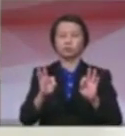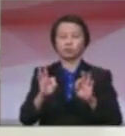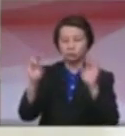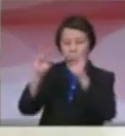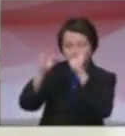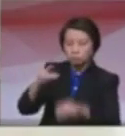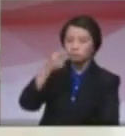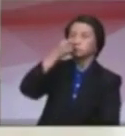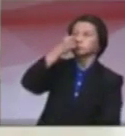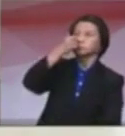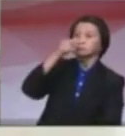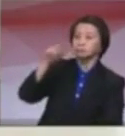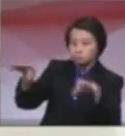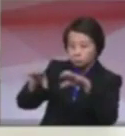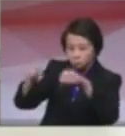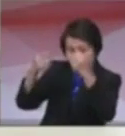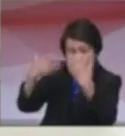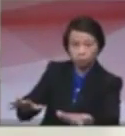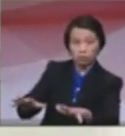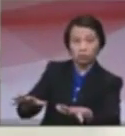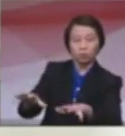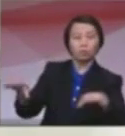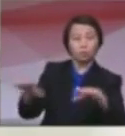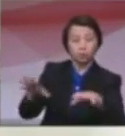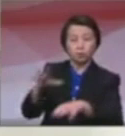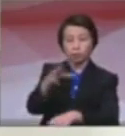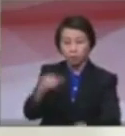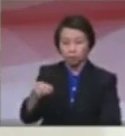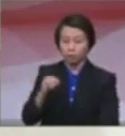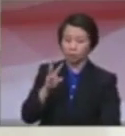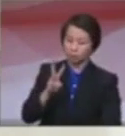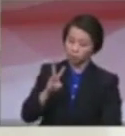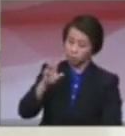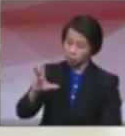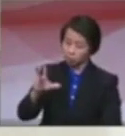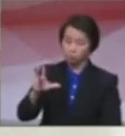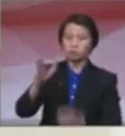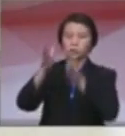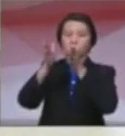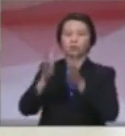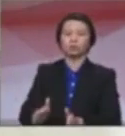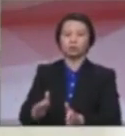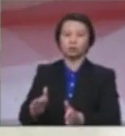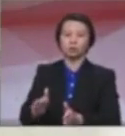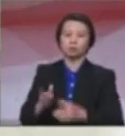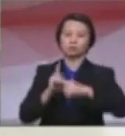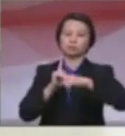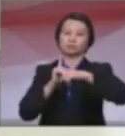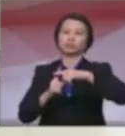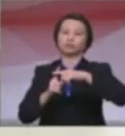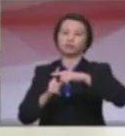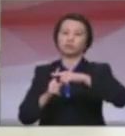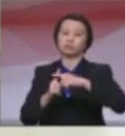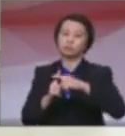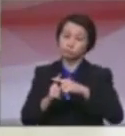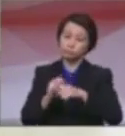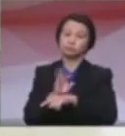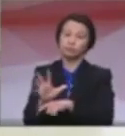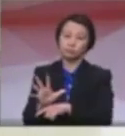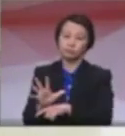saringan telah dilaksanakan dan 63 individu didapati positif